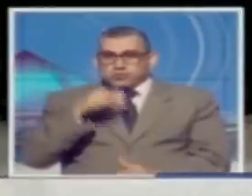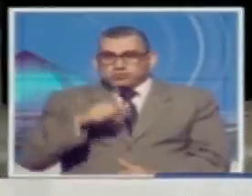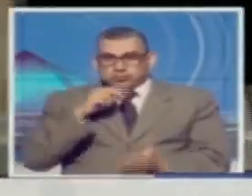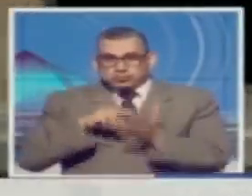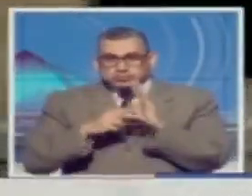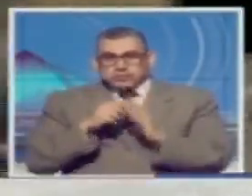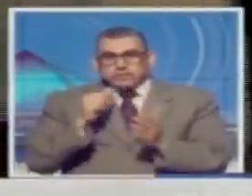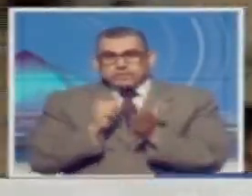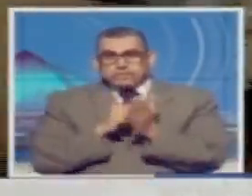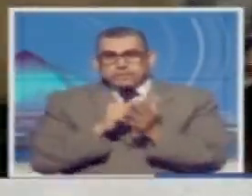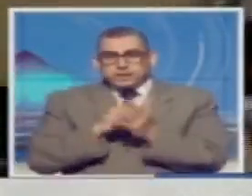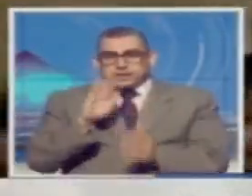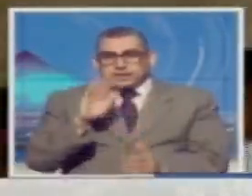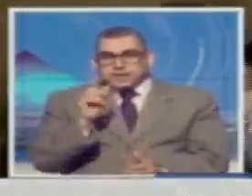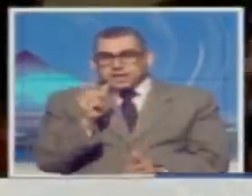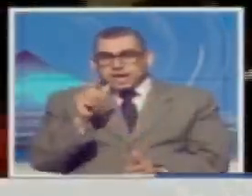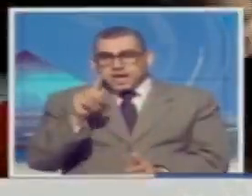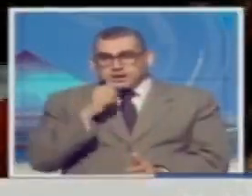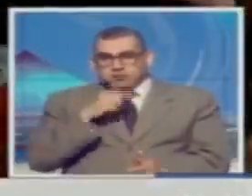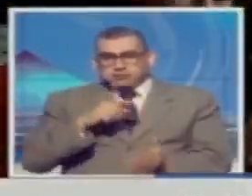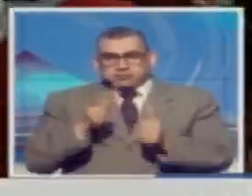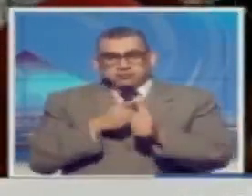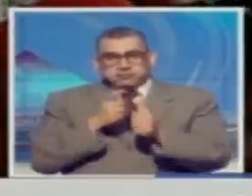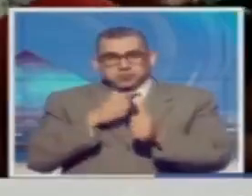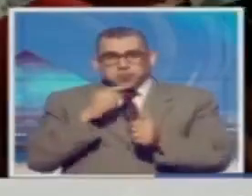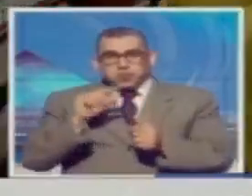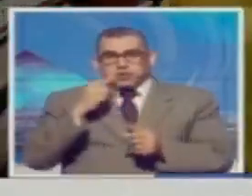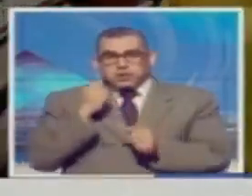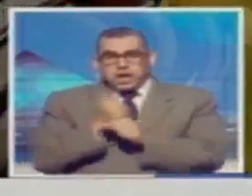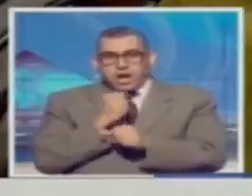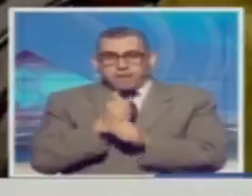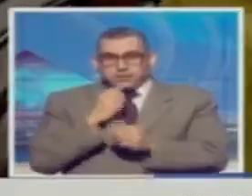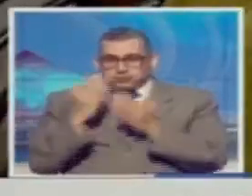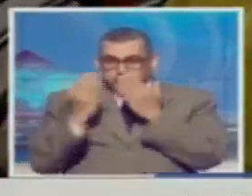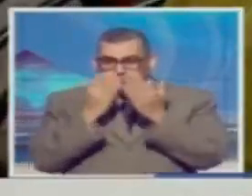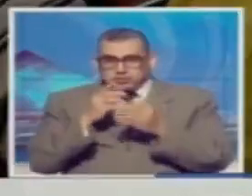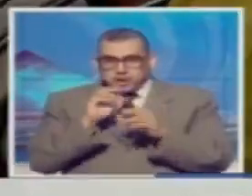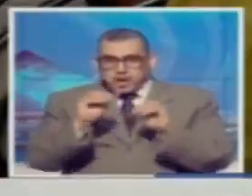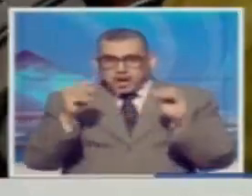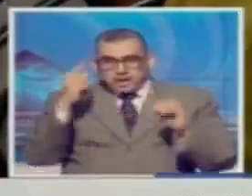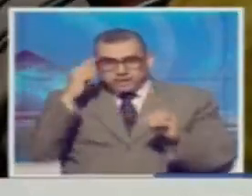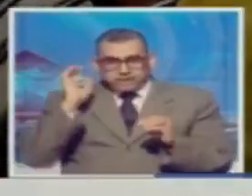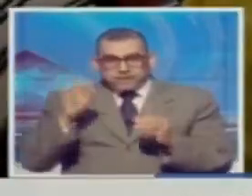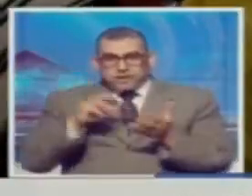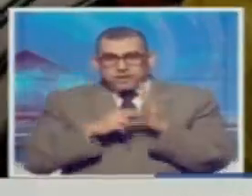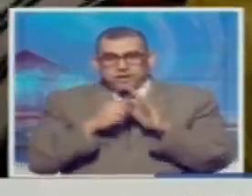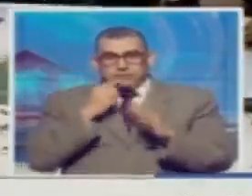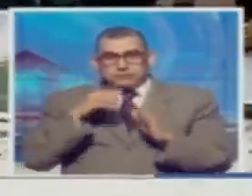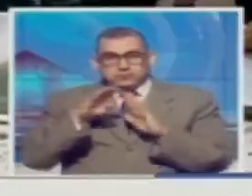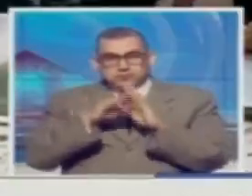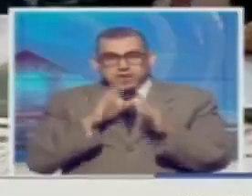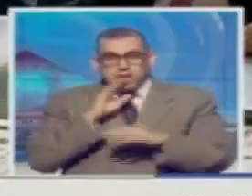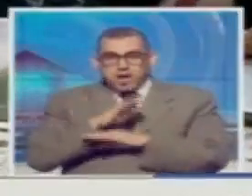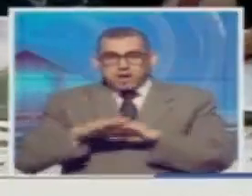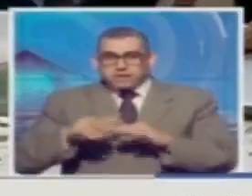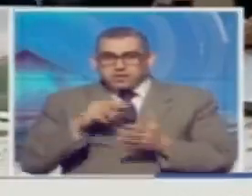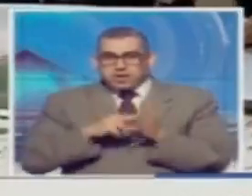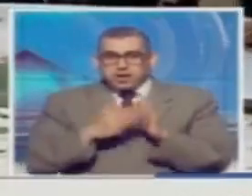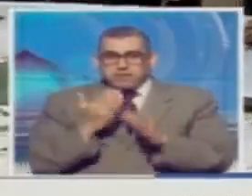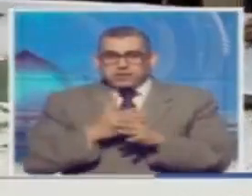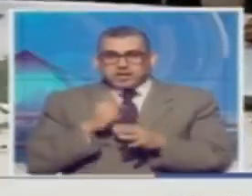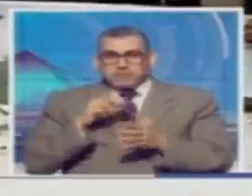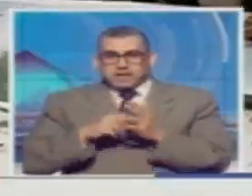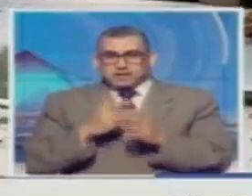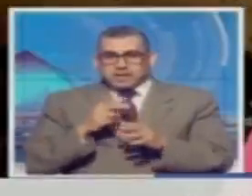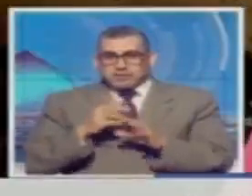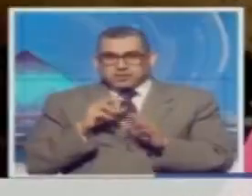بيت السناري، على رأسها ورشة عمل لتعليم القراءة السريعة لتنمية مهارات الأطفال والارتقاء